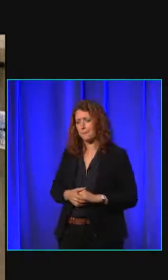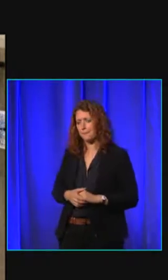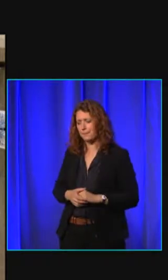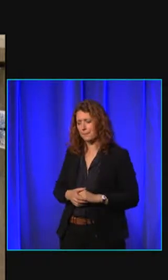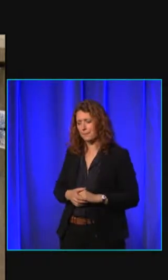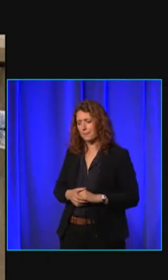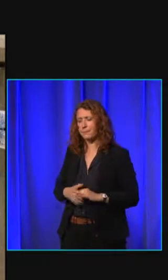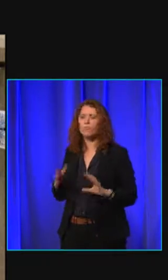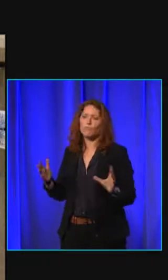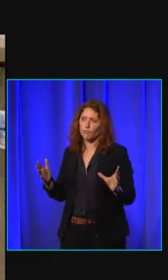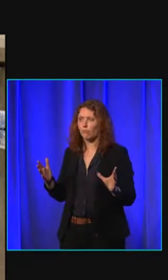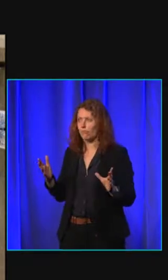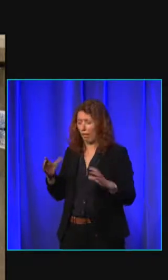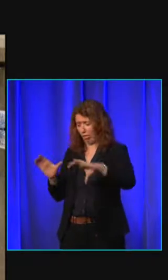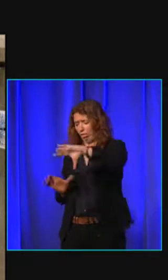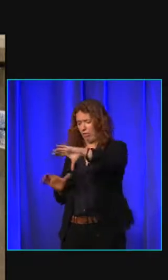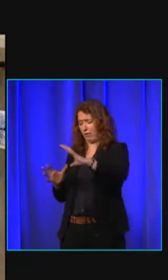Donc, je vais arrêter de vous faire souffrir.